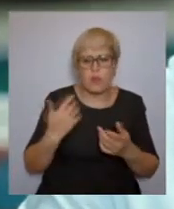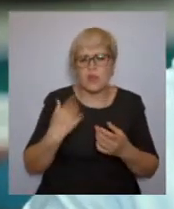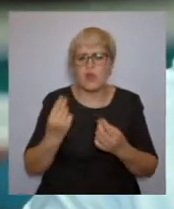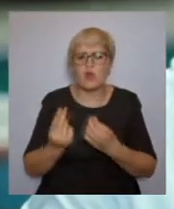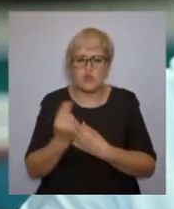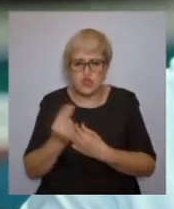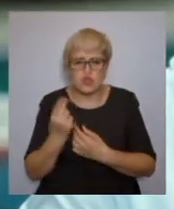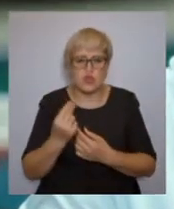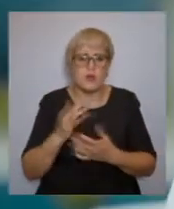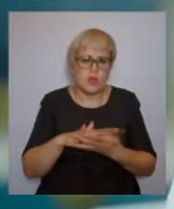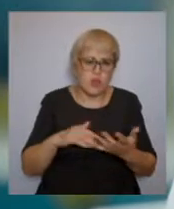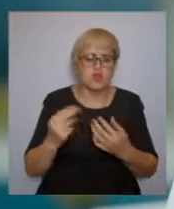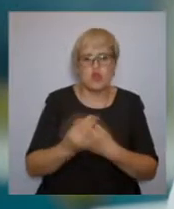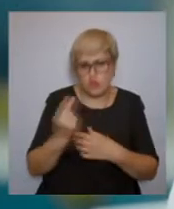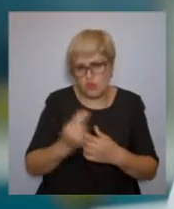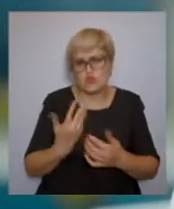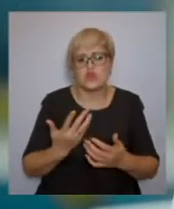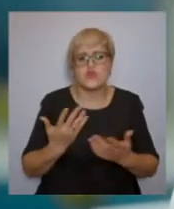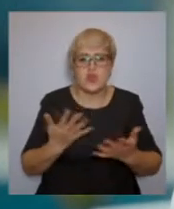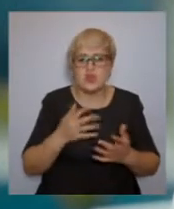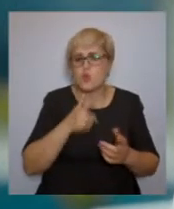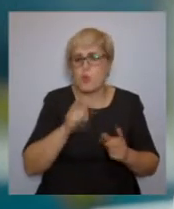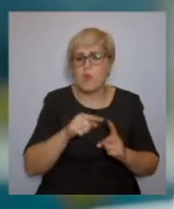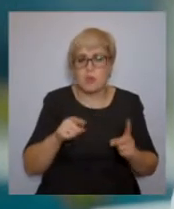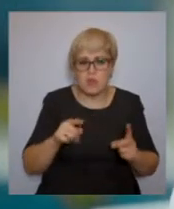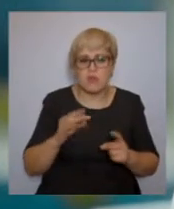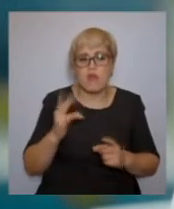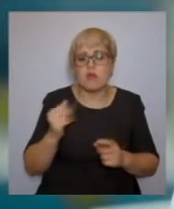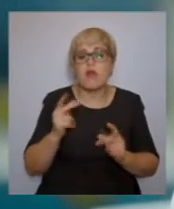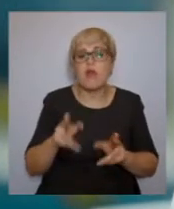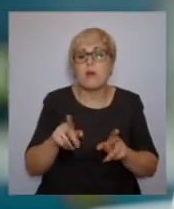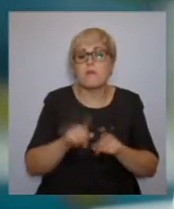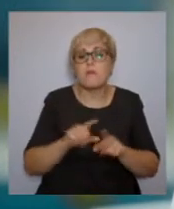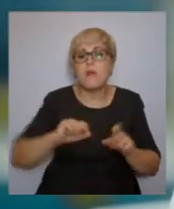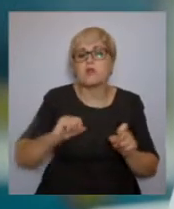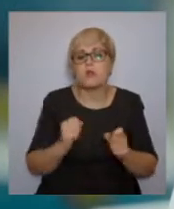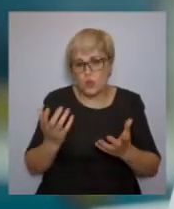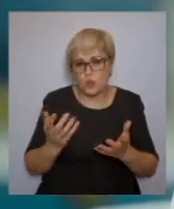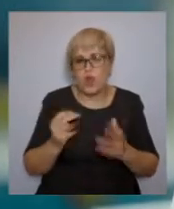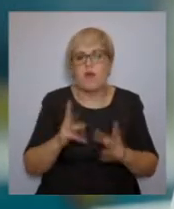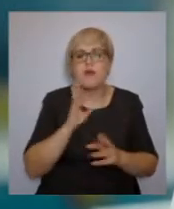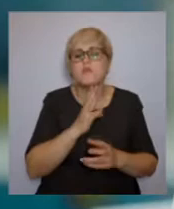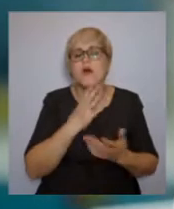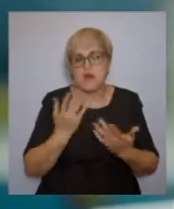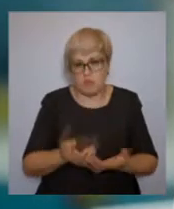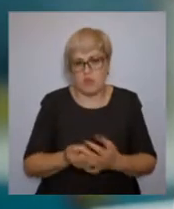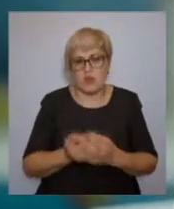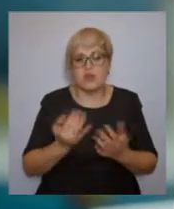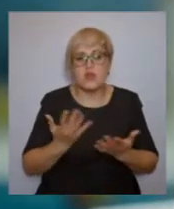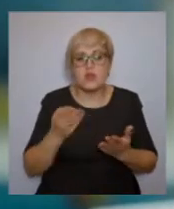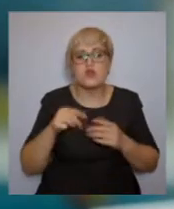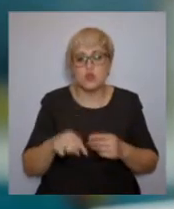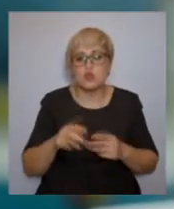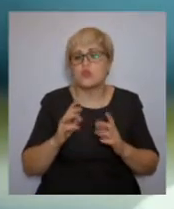в какие-то моменты она как подруга в какие-то как мама какие-то только как тренера и